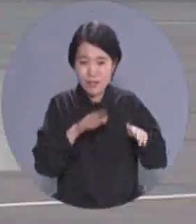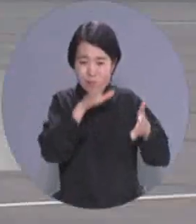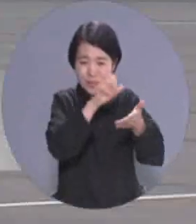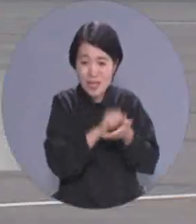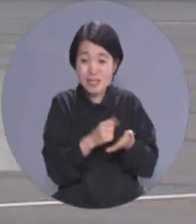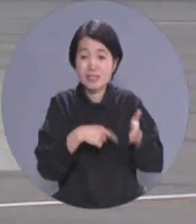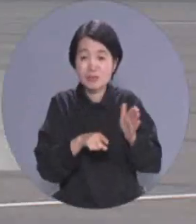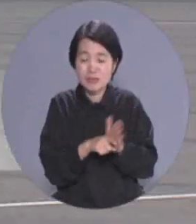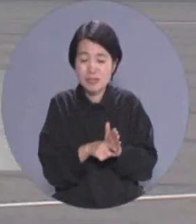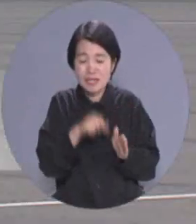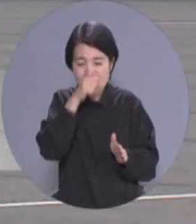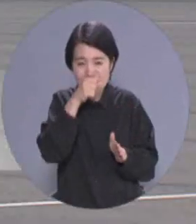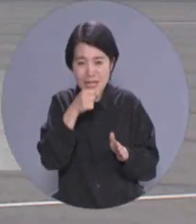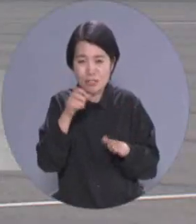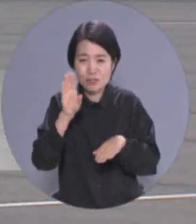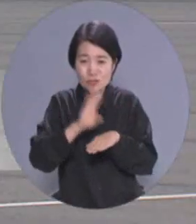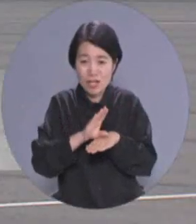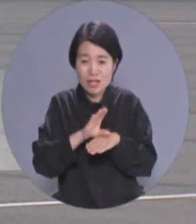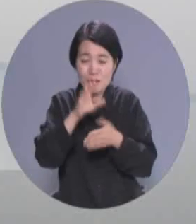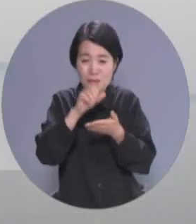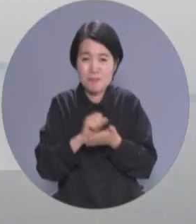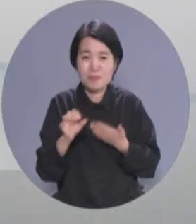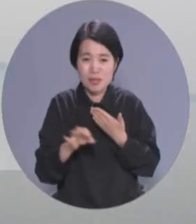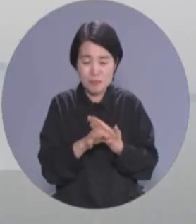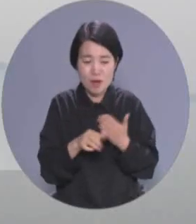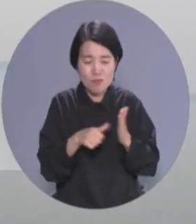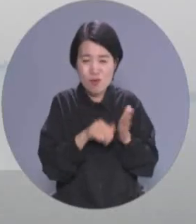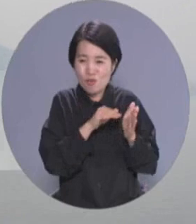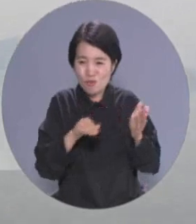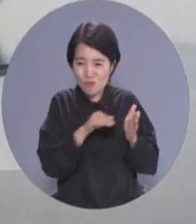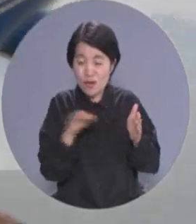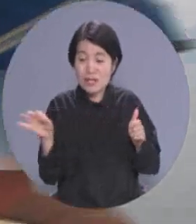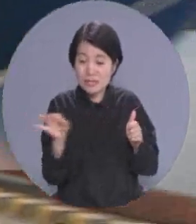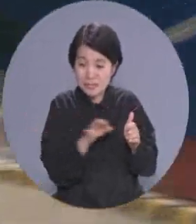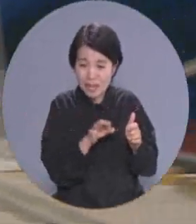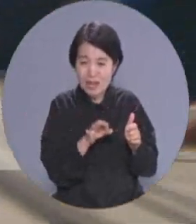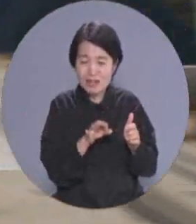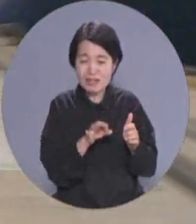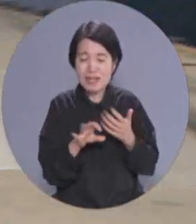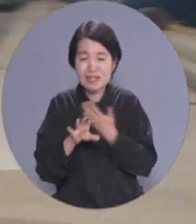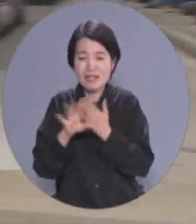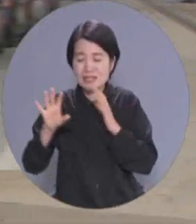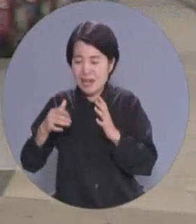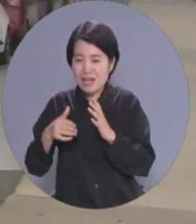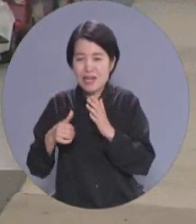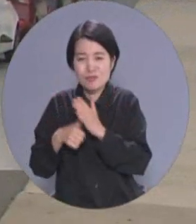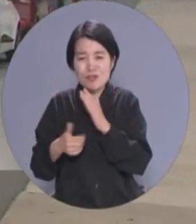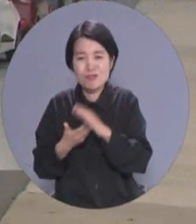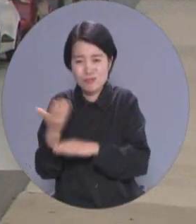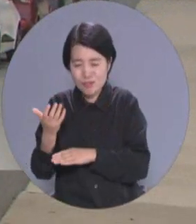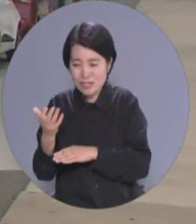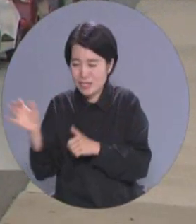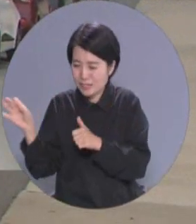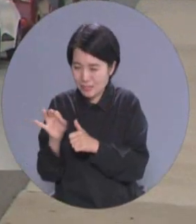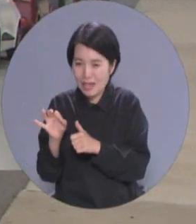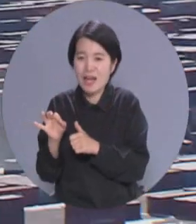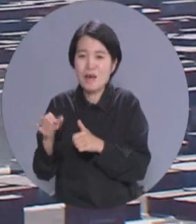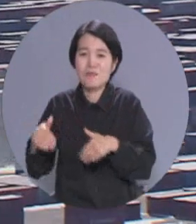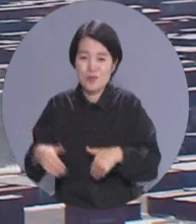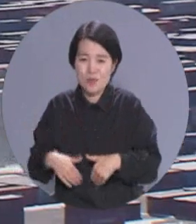위해 예산만 추가 확보된다면 양하 화물에 국한된 인센티브를 제 3국 화물까지 확대할 필요성에 공감하고